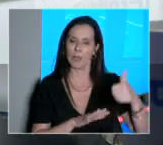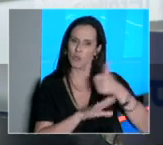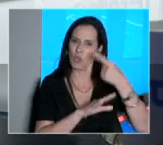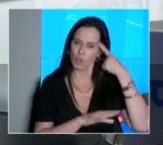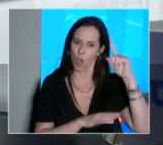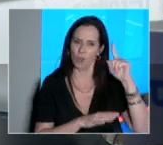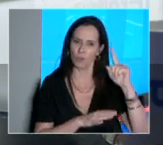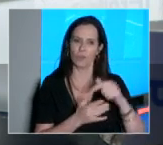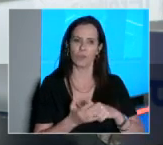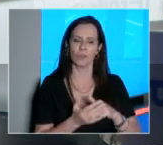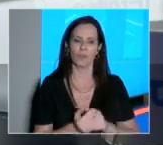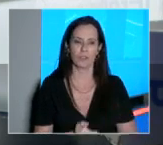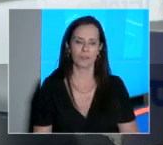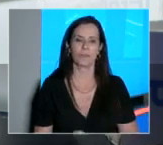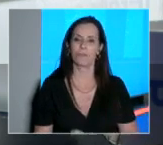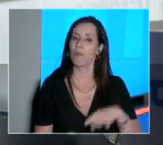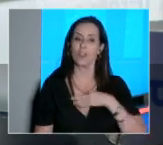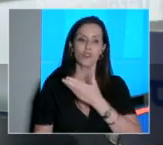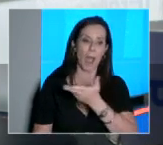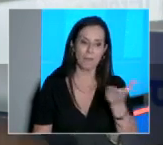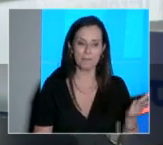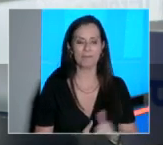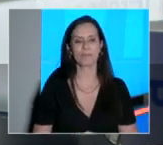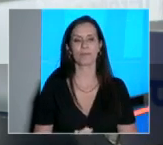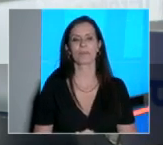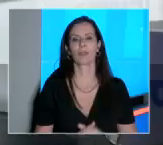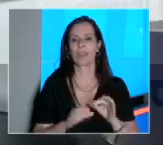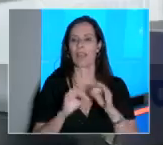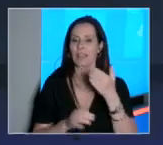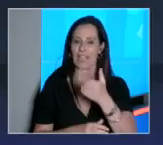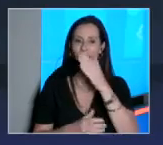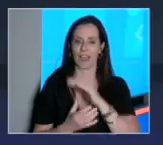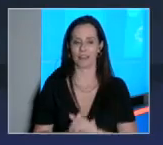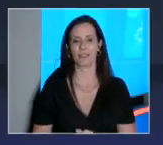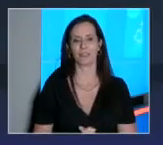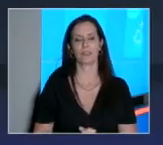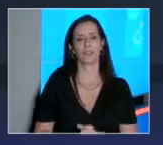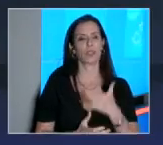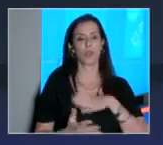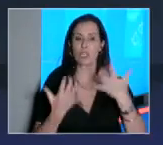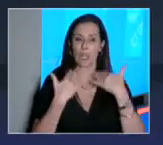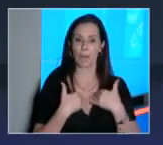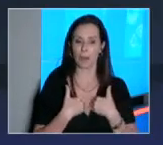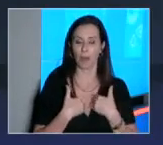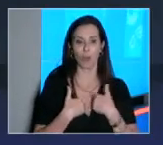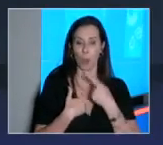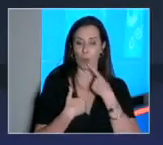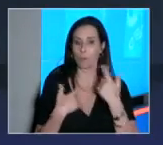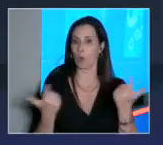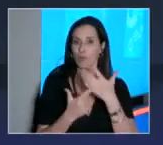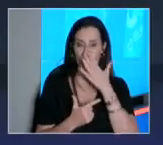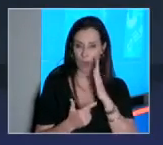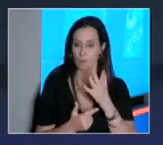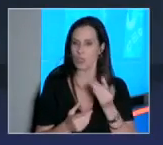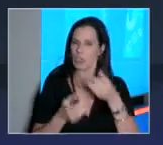יוזמות חלון להר ציון. מה שלומך? ברוך. אני רוצה להתחיל איתך דווקא. כן. אני רוצה שתספרי לי, תראי, אנחנו מדברים על אירועי